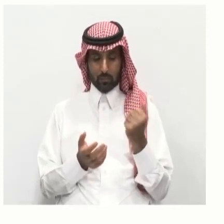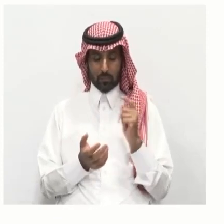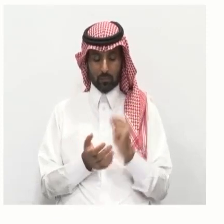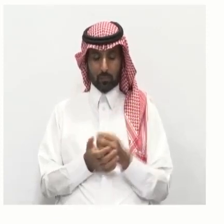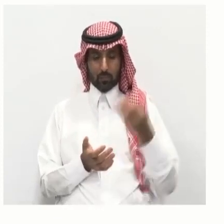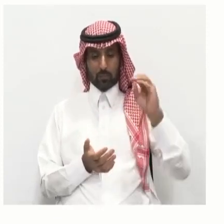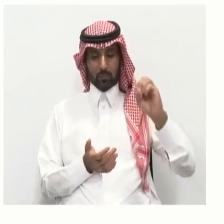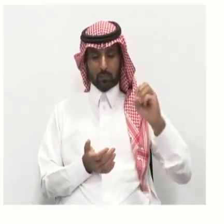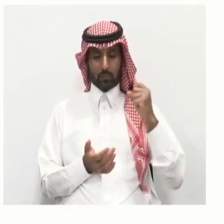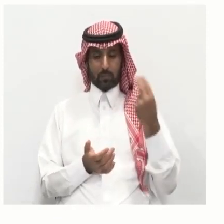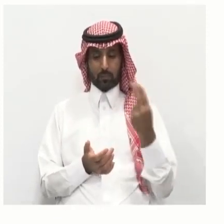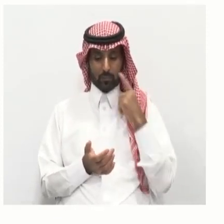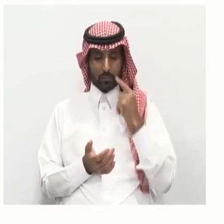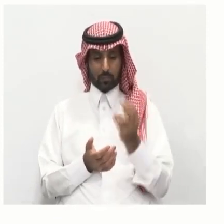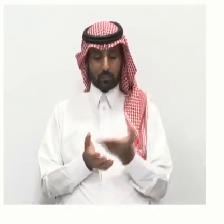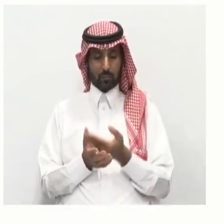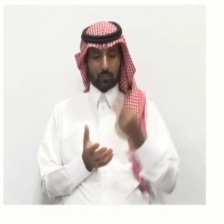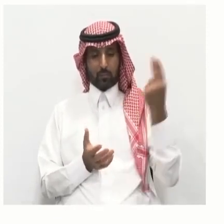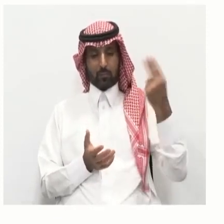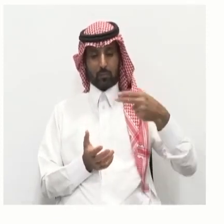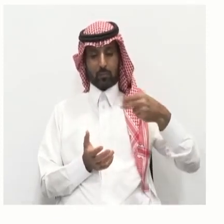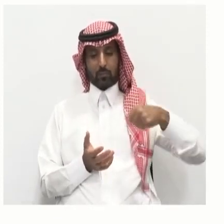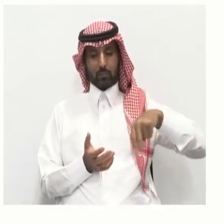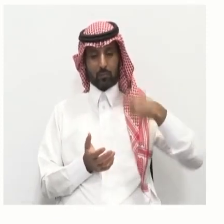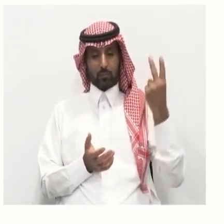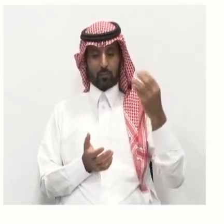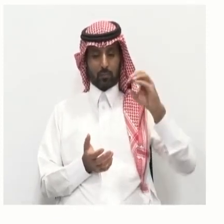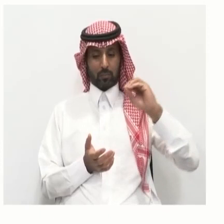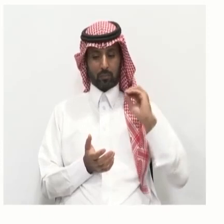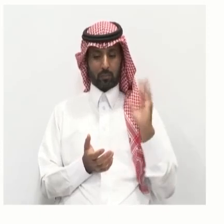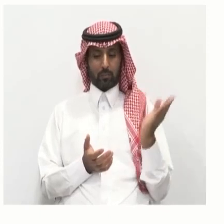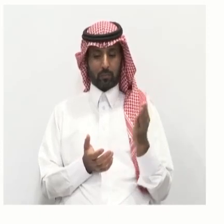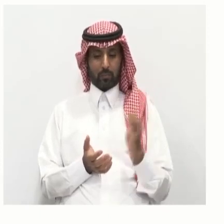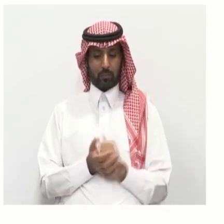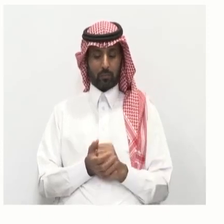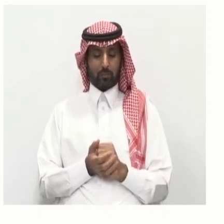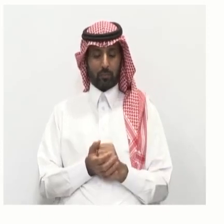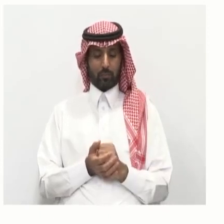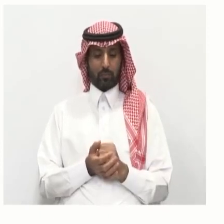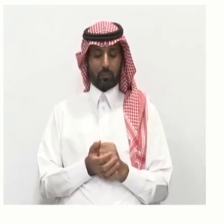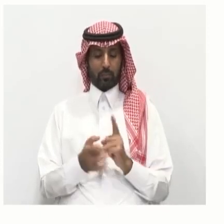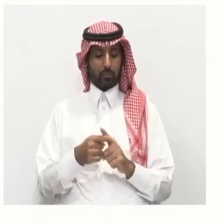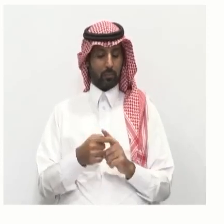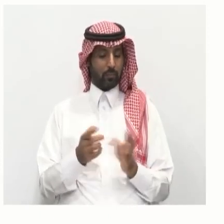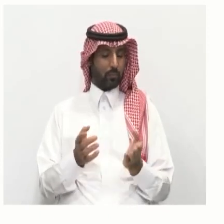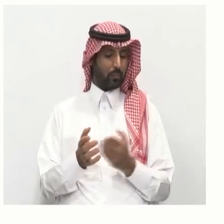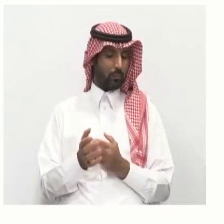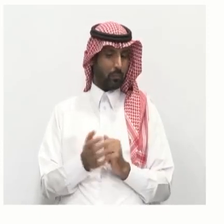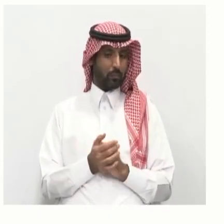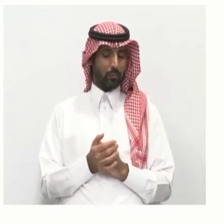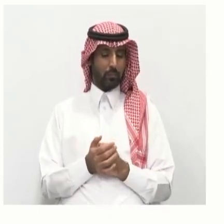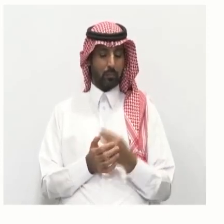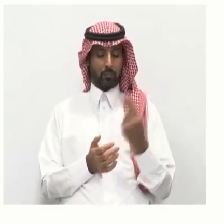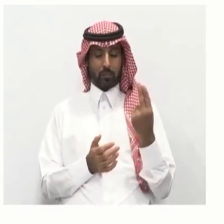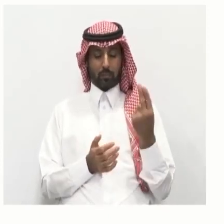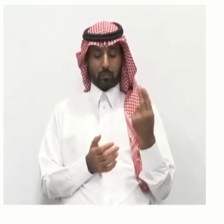الكربون والماء وين غاز ثاني اكسيد الكربون هذا هو غاز ثاني اكسيد الكربون co 2 والماء هنا قاللك ثاني